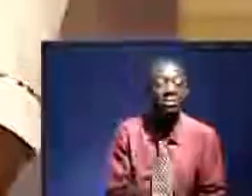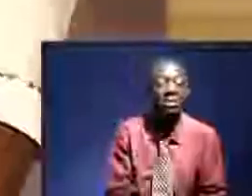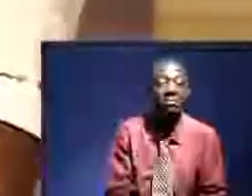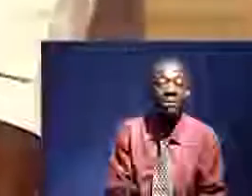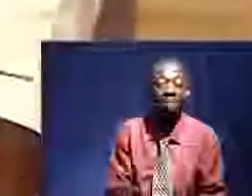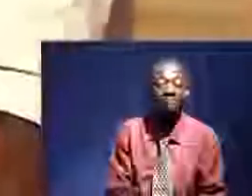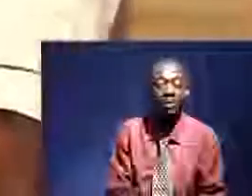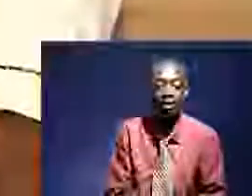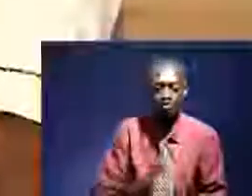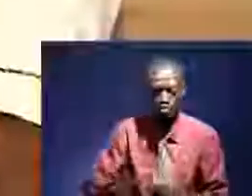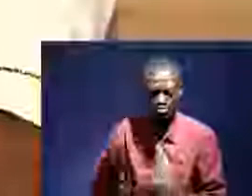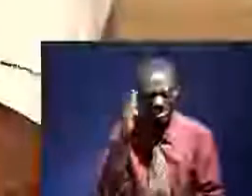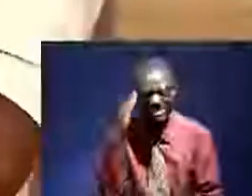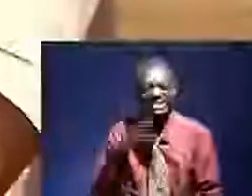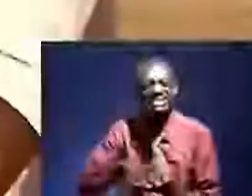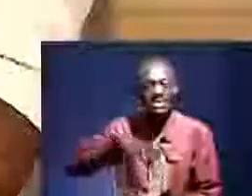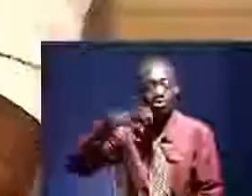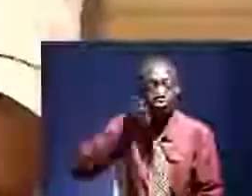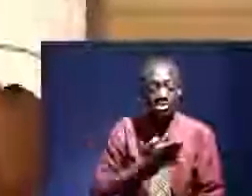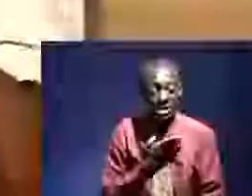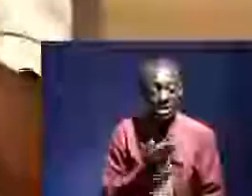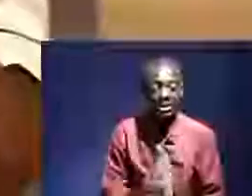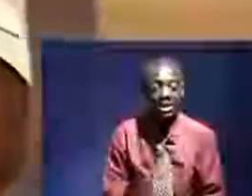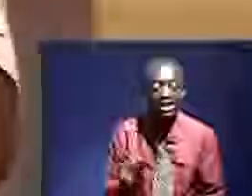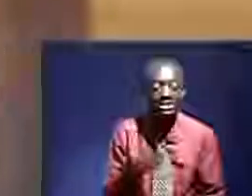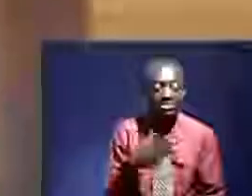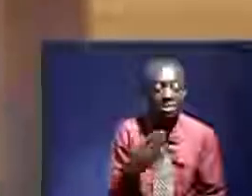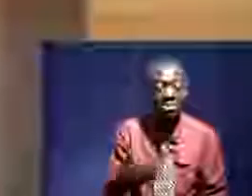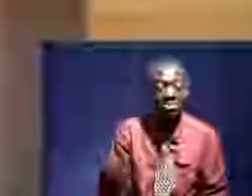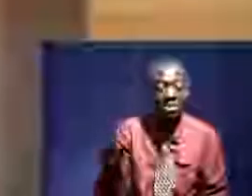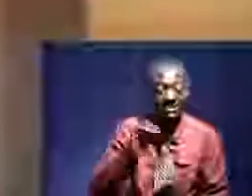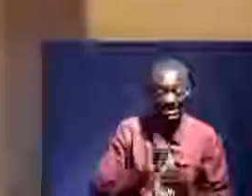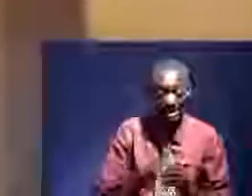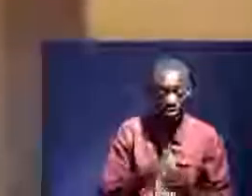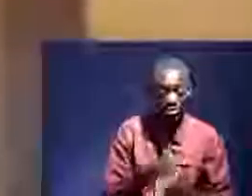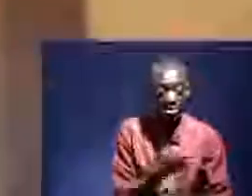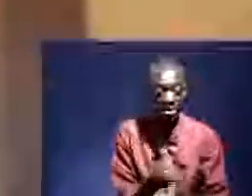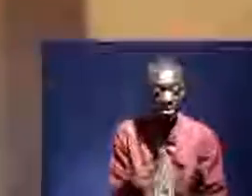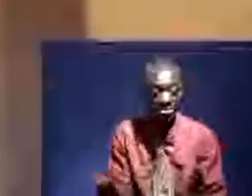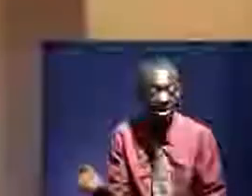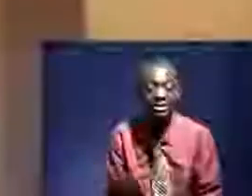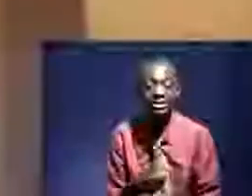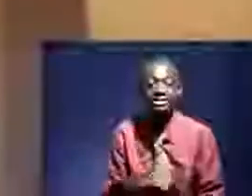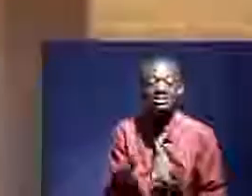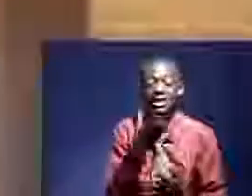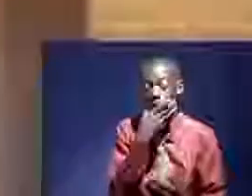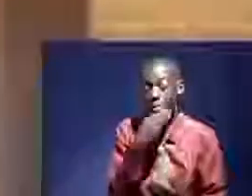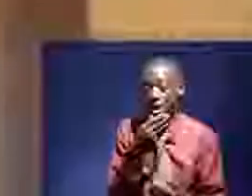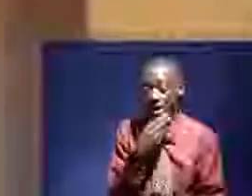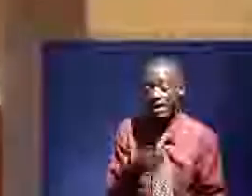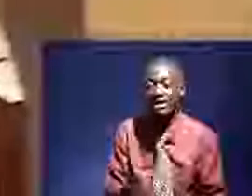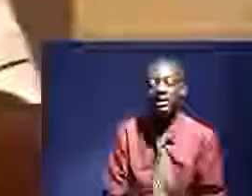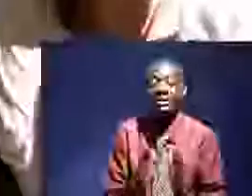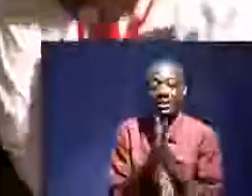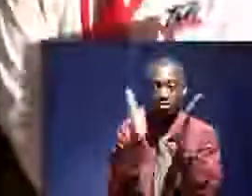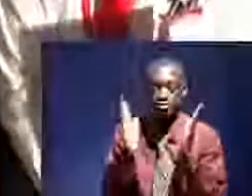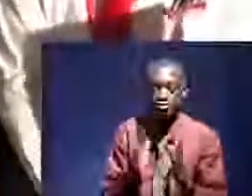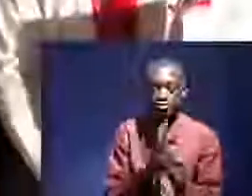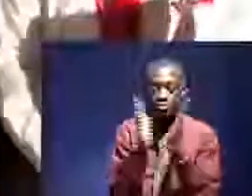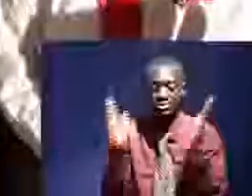study wa hali ya juu no. Lakini zimeimbwa zikiwa zina jumbe mbalimbali jina la Bwana na litukuzwe.